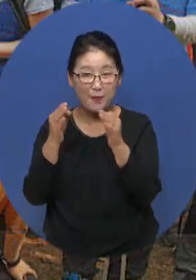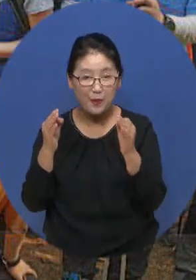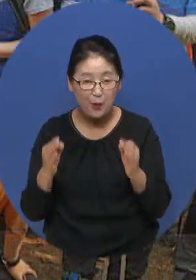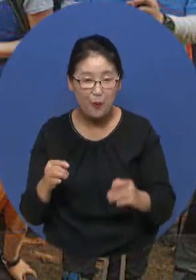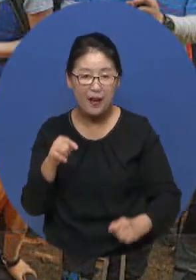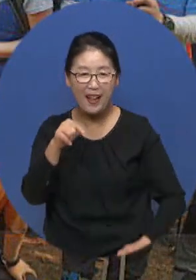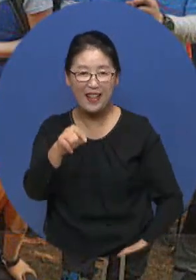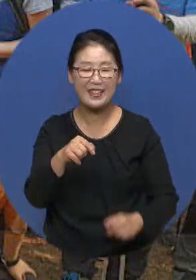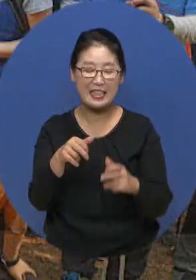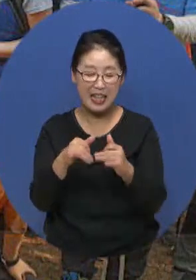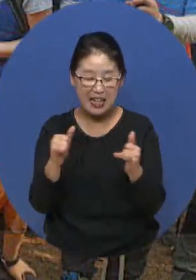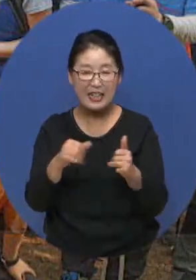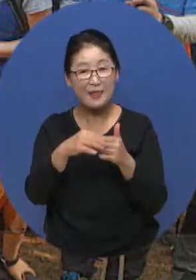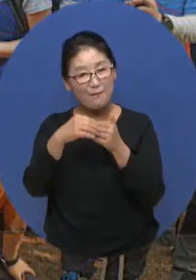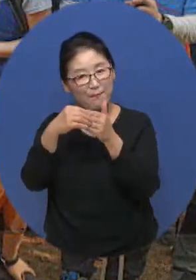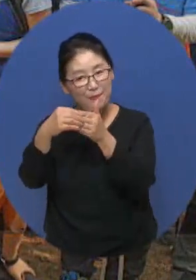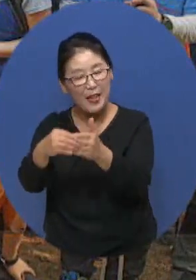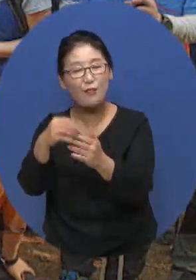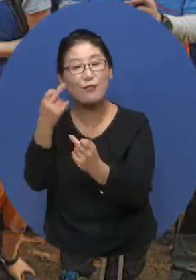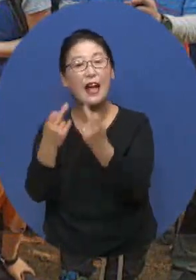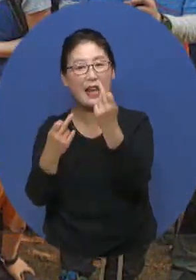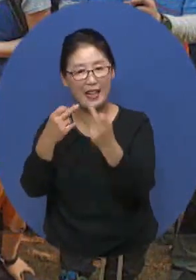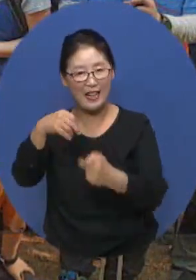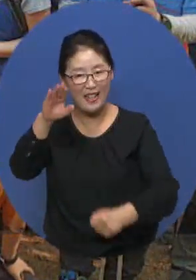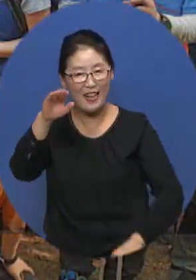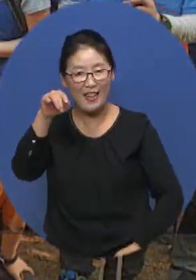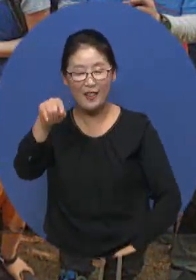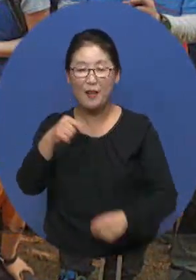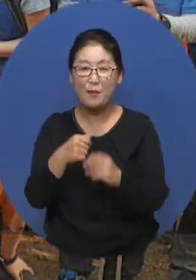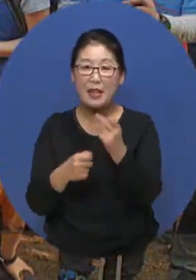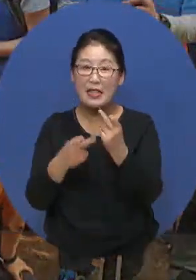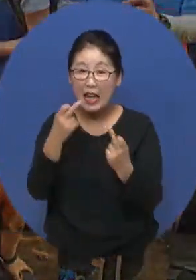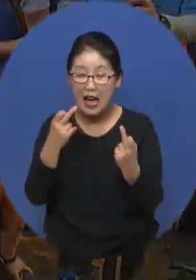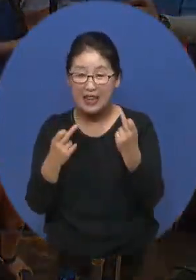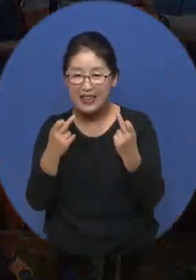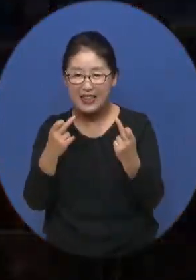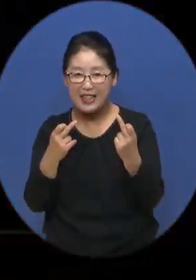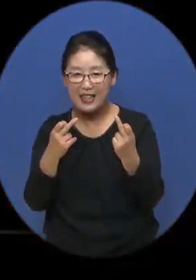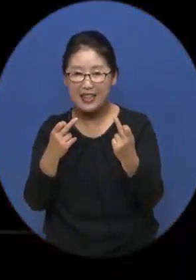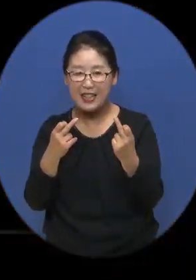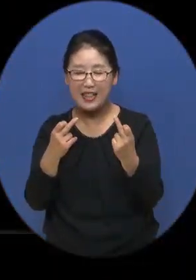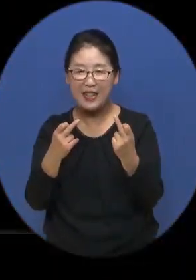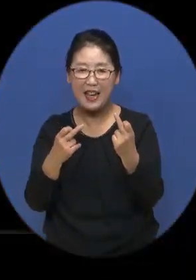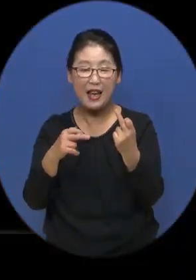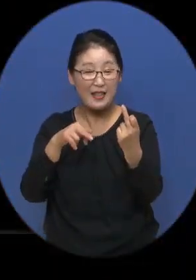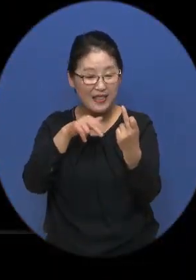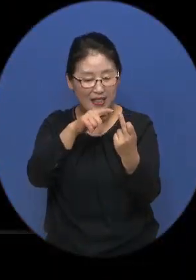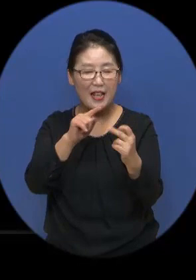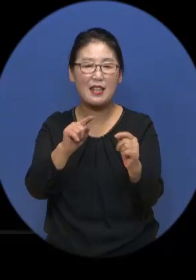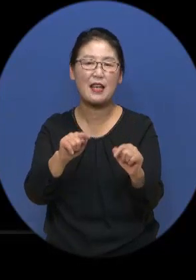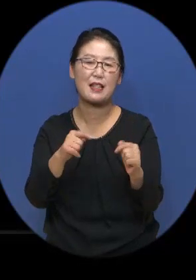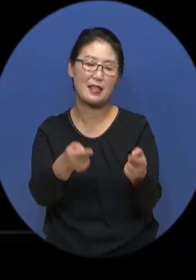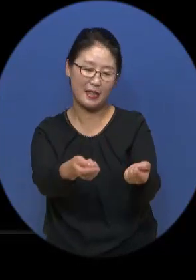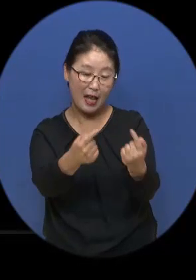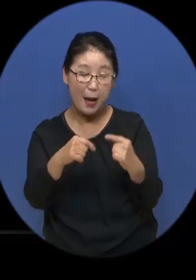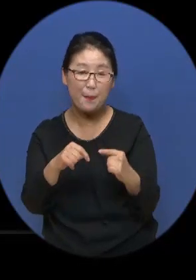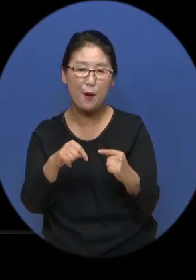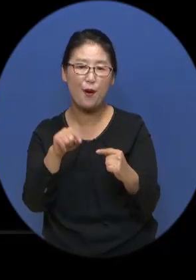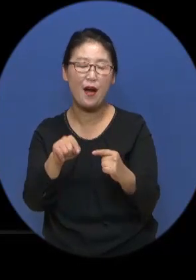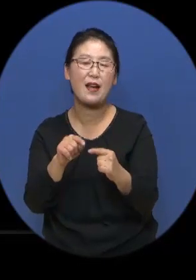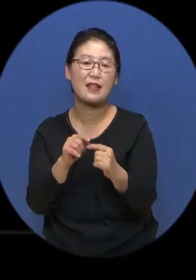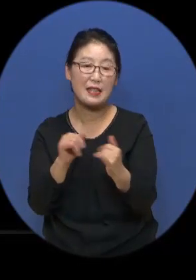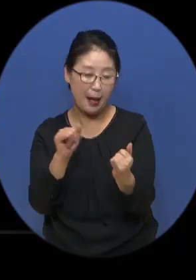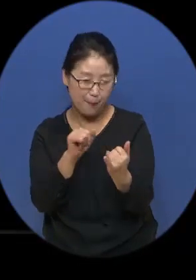다니는 아이들 중에서 선발하는 걸 원칙으로 하고 있습니다. 왜냐하면 제가 그래야 그 아이들에 대한 특징을 잘 알고 있고 또 산을